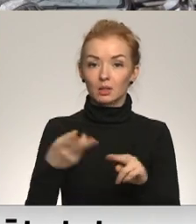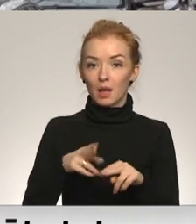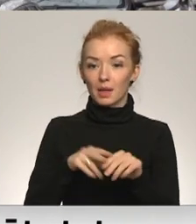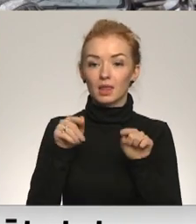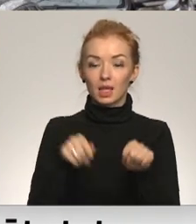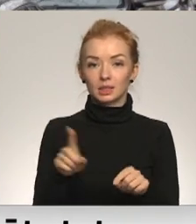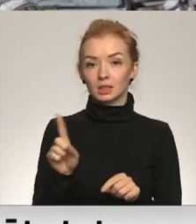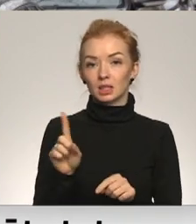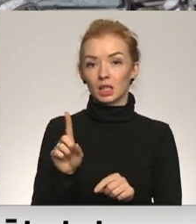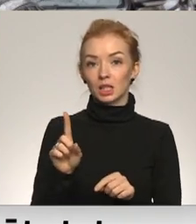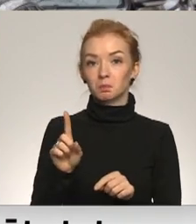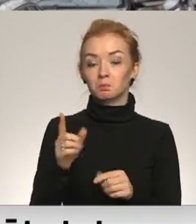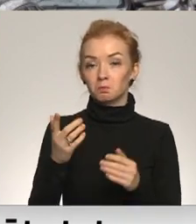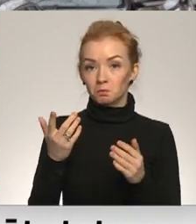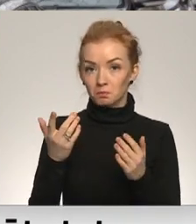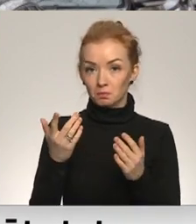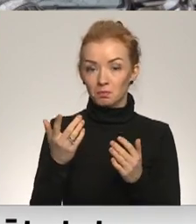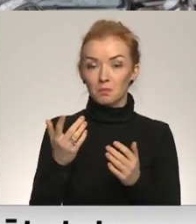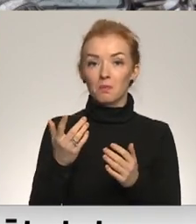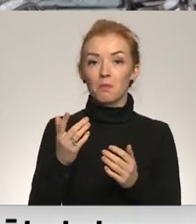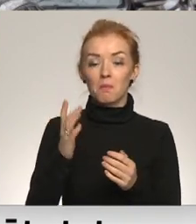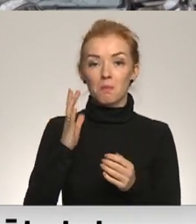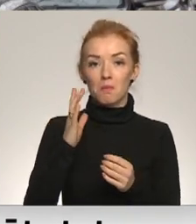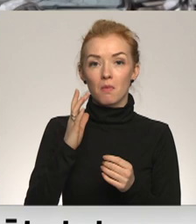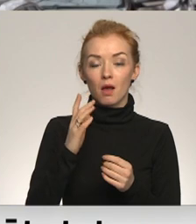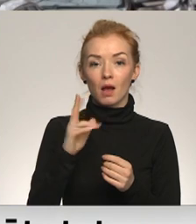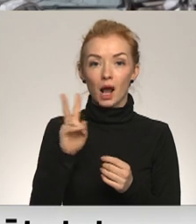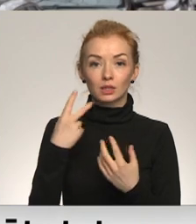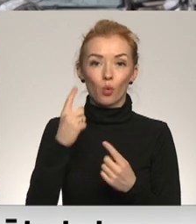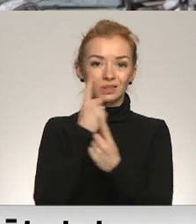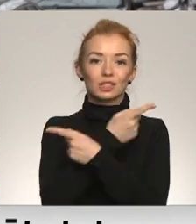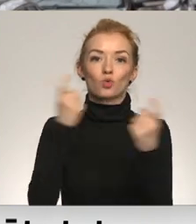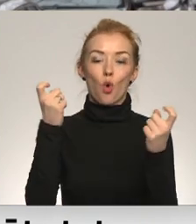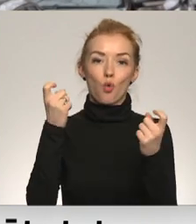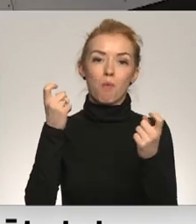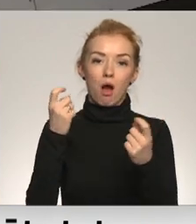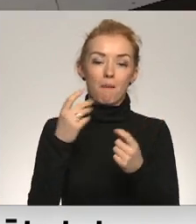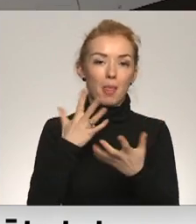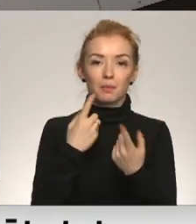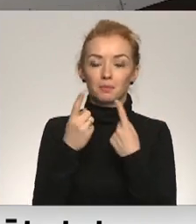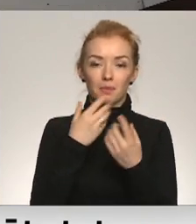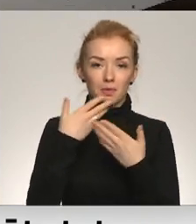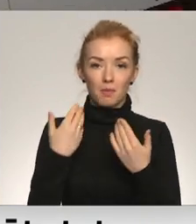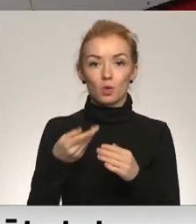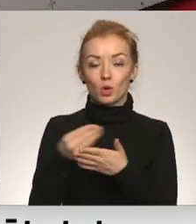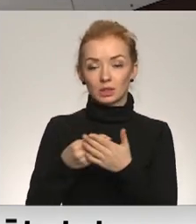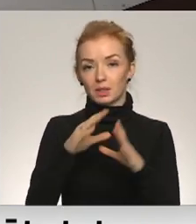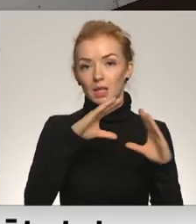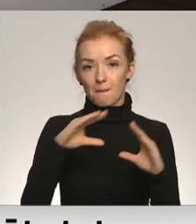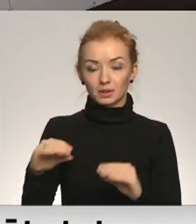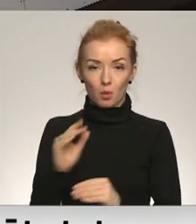ir no vienas puses pārīgi spies, no otras puses tas, kas ir izskanējis ziņojumā kā tāds. Samazinātos